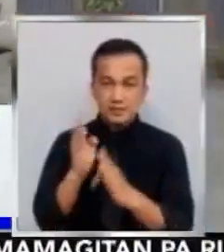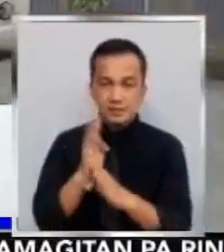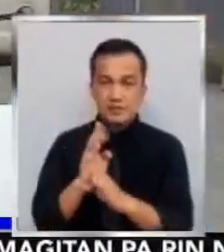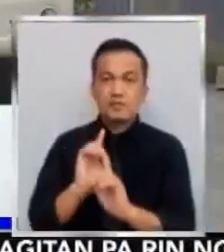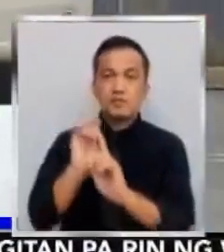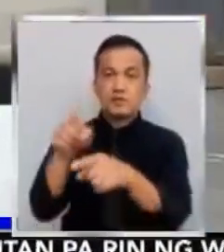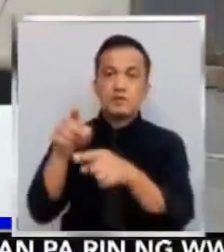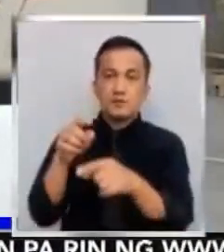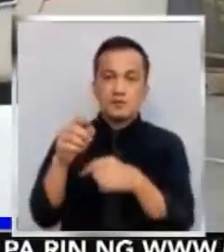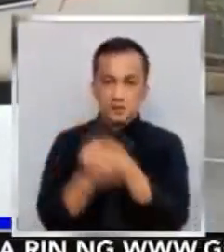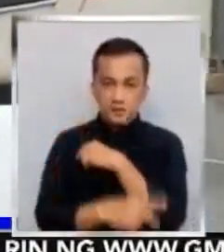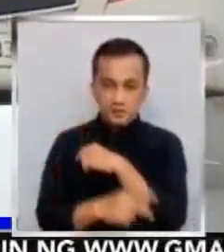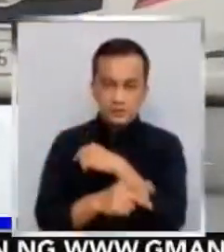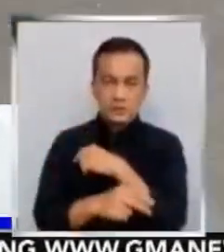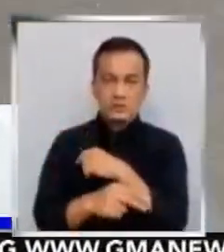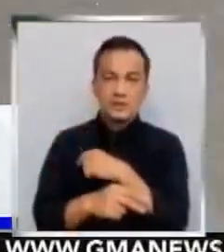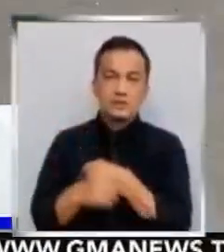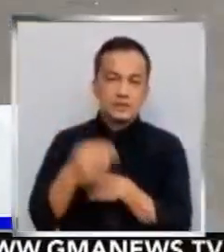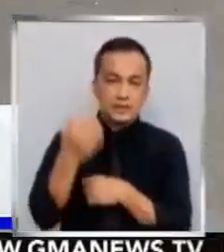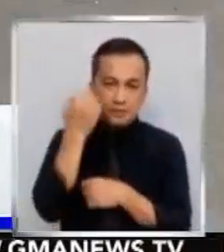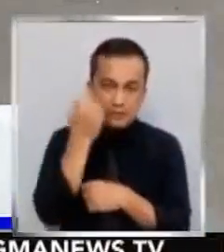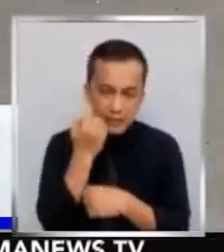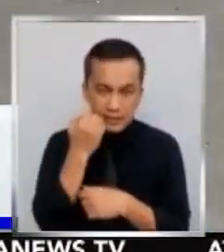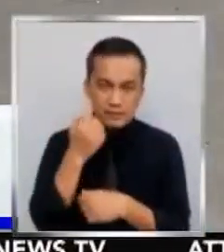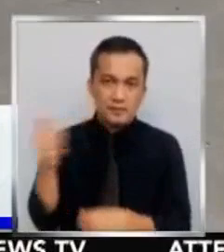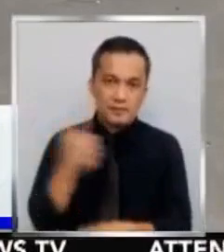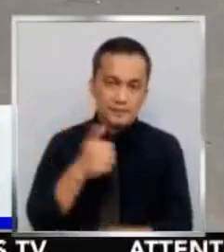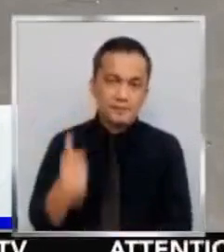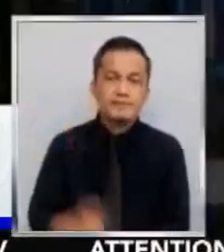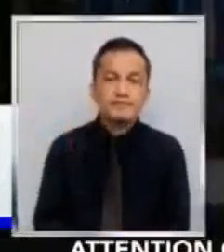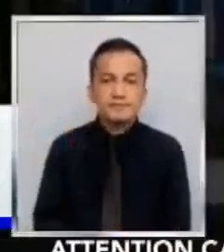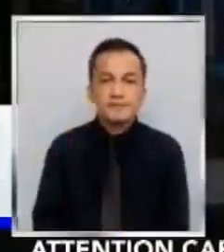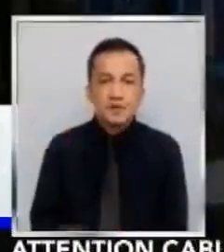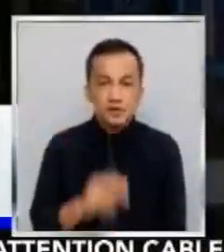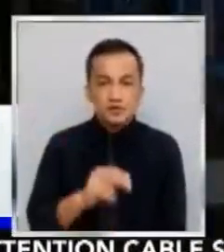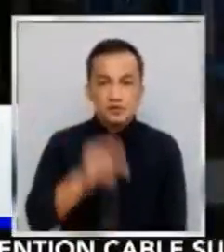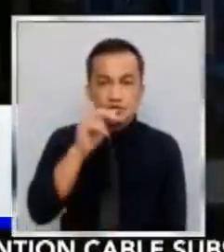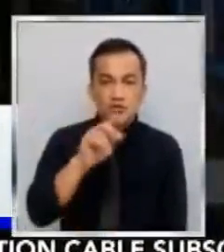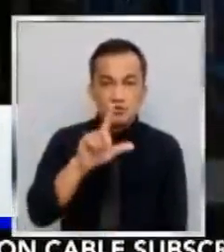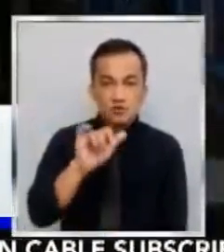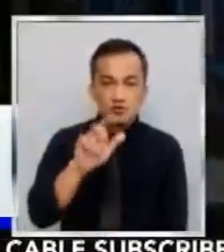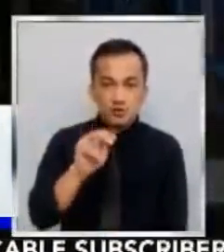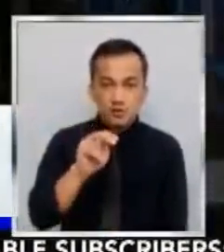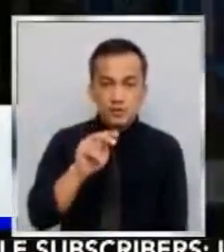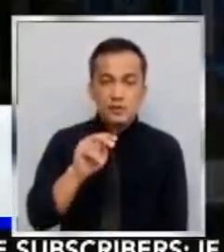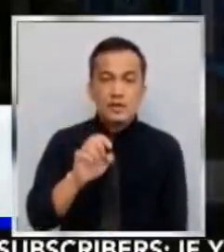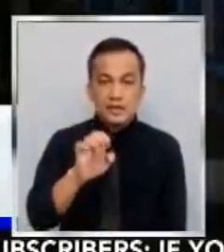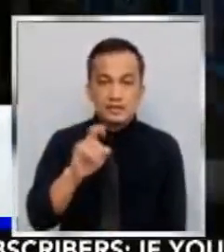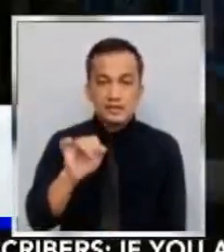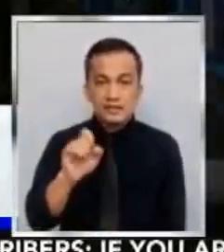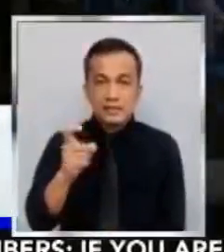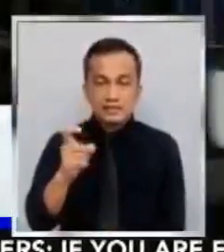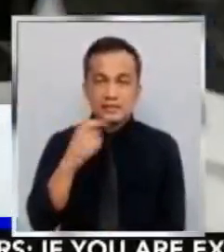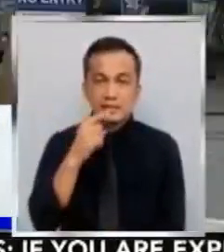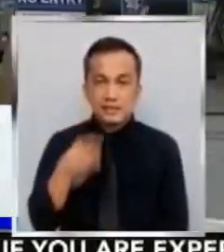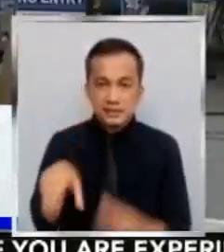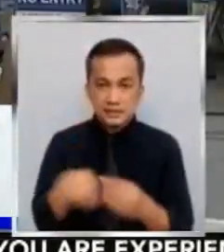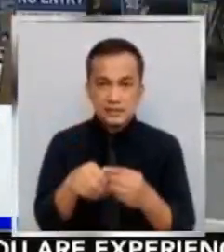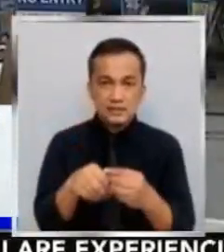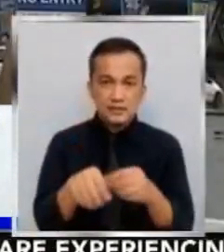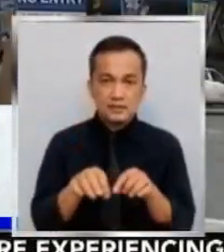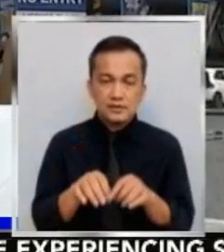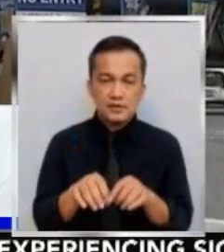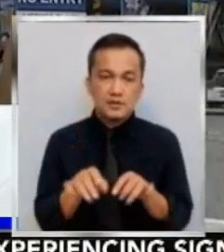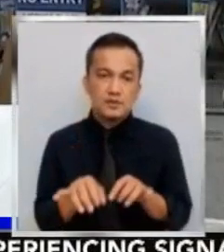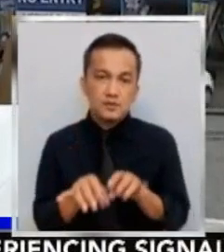kung kakapusin ang mga biyahe. Ang North Luzon Expressway at SETEX nagdagdag na ng mga dealer at patrol booths